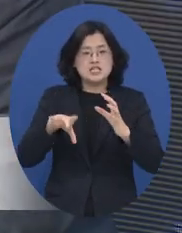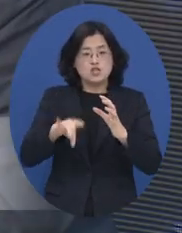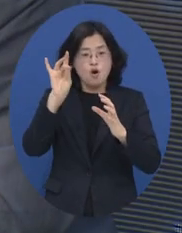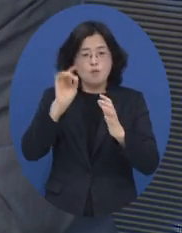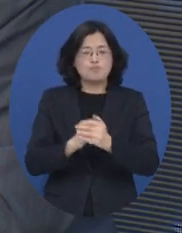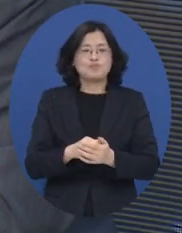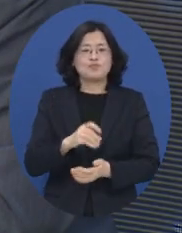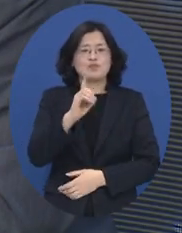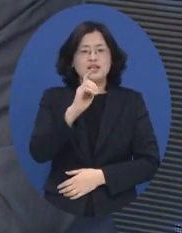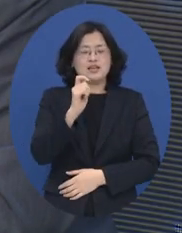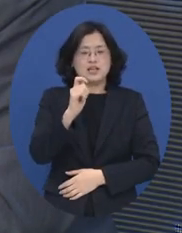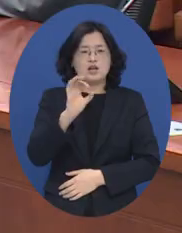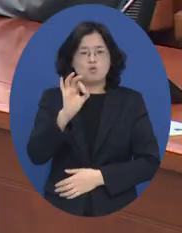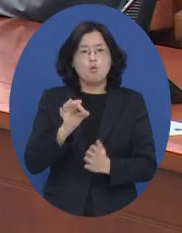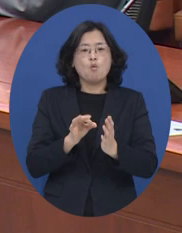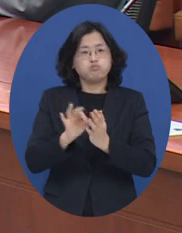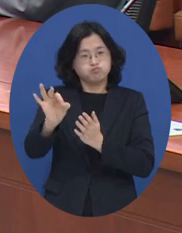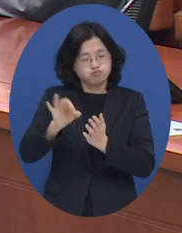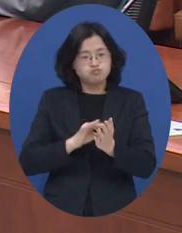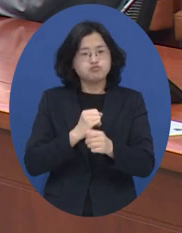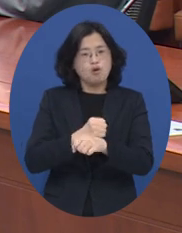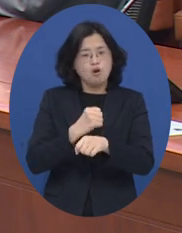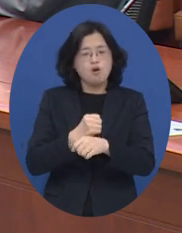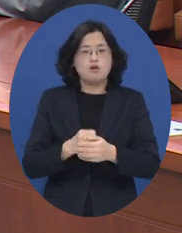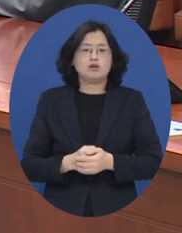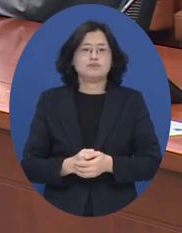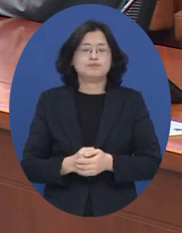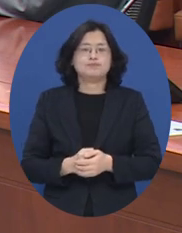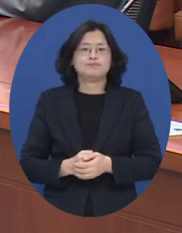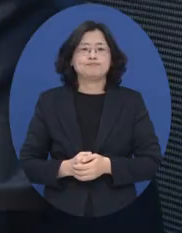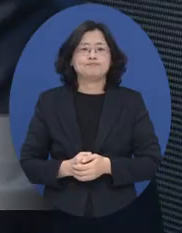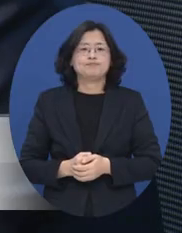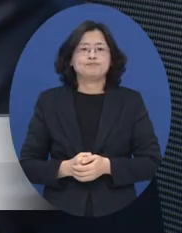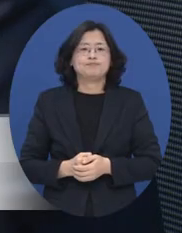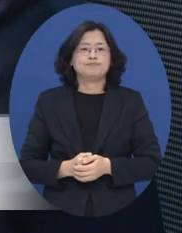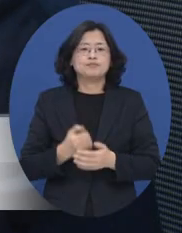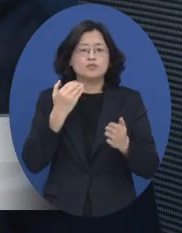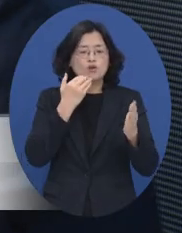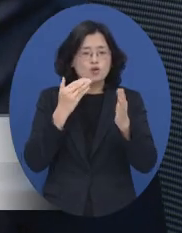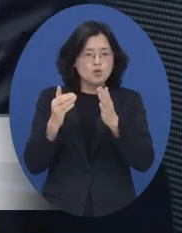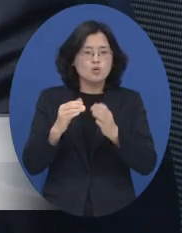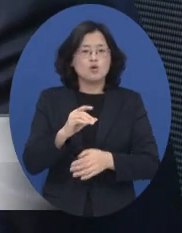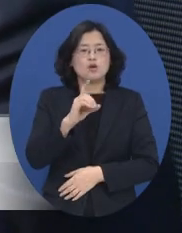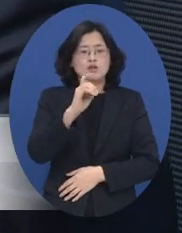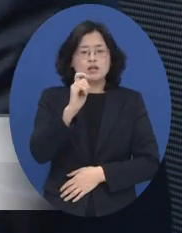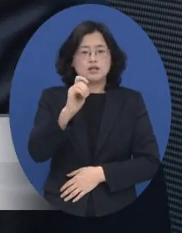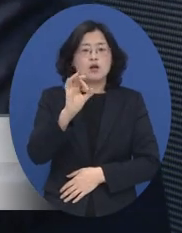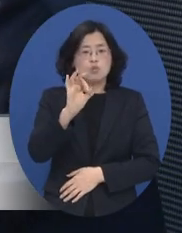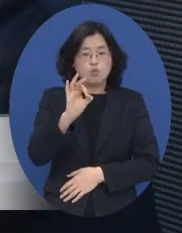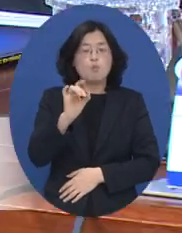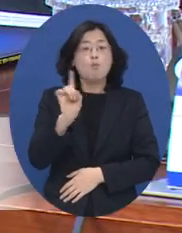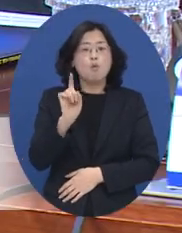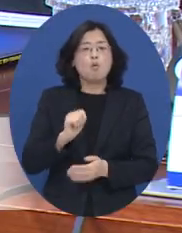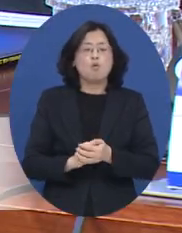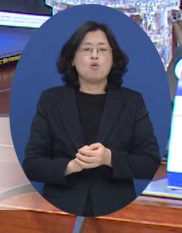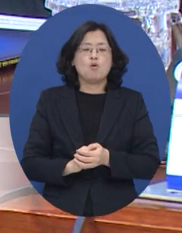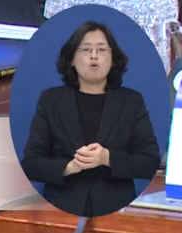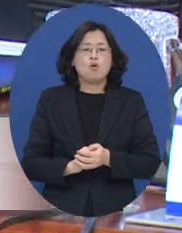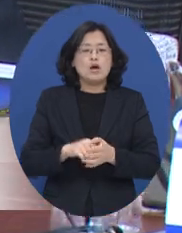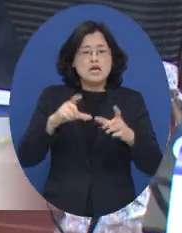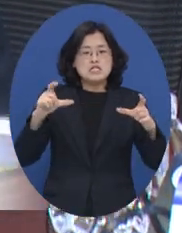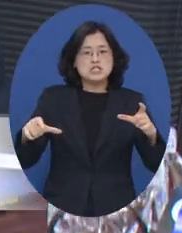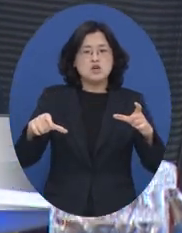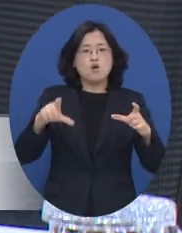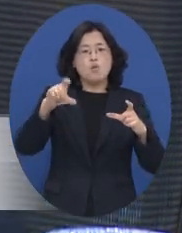배당을 시행하며 데이터 주권 실현에 신호탄을 쏘아 올렸습니다. 경기 데이터 배당은 한마디로 경기 지역화폐 카드 사용